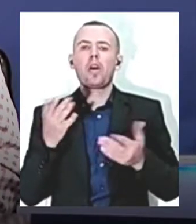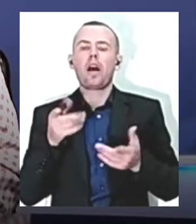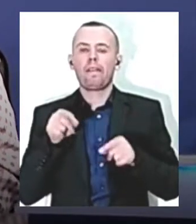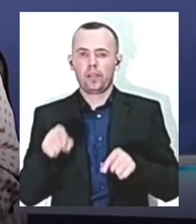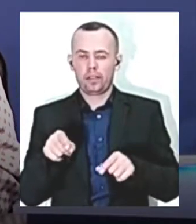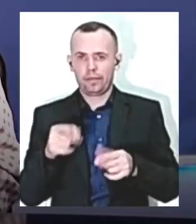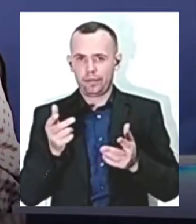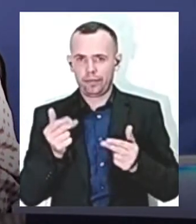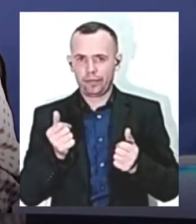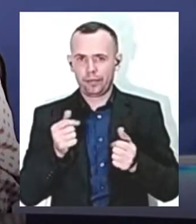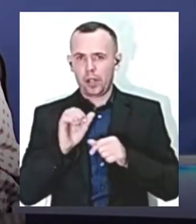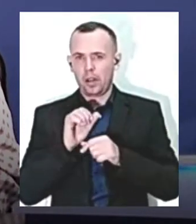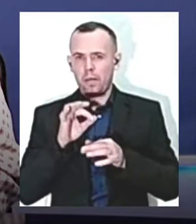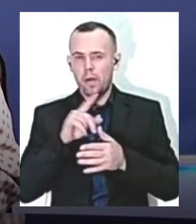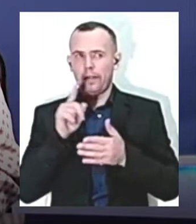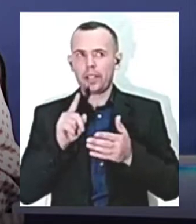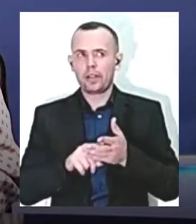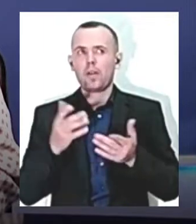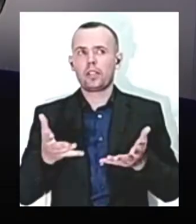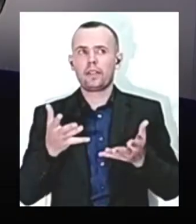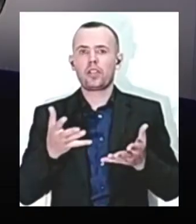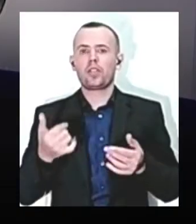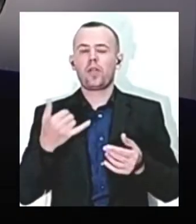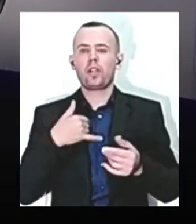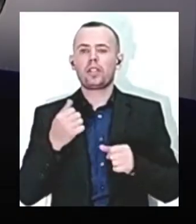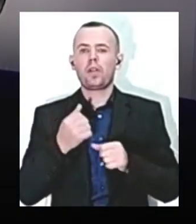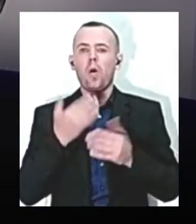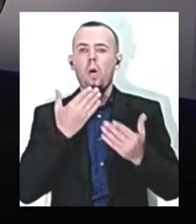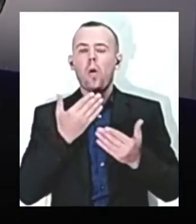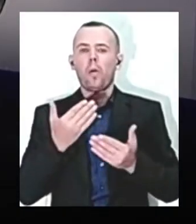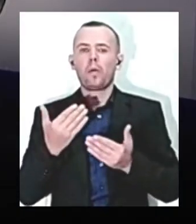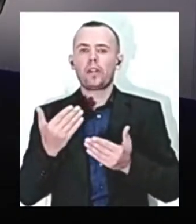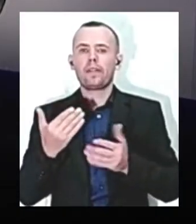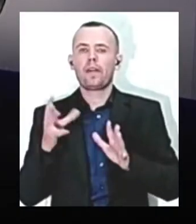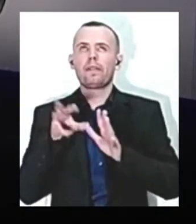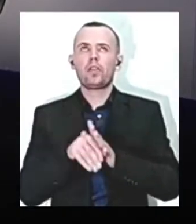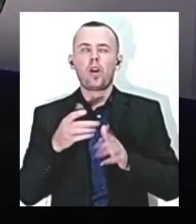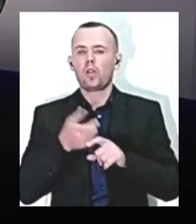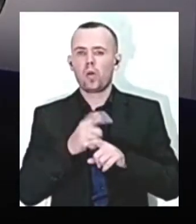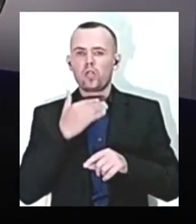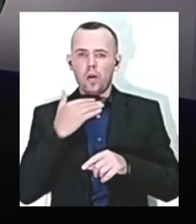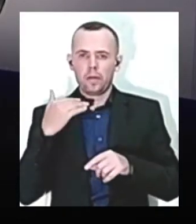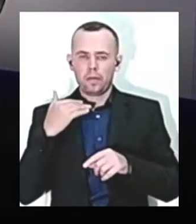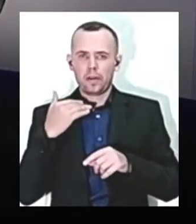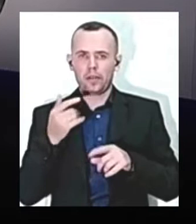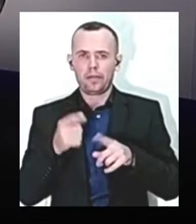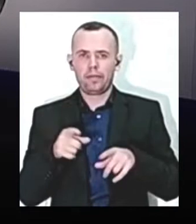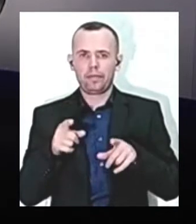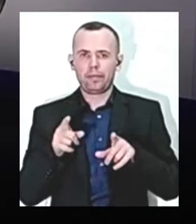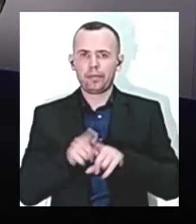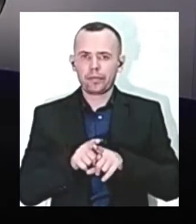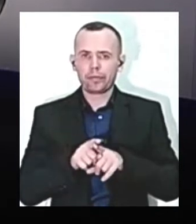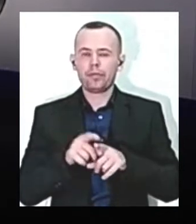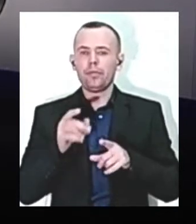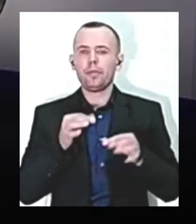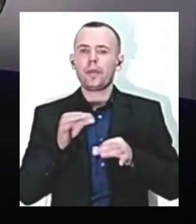питаннях різна, звичайно. У нас опитування включає дуже багато блоків. Так, ми запитань. Проговоримо так, сьогодні. Ну, по тому,